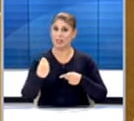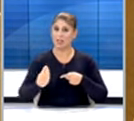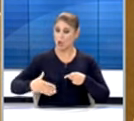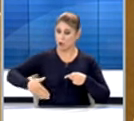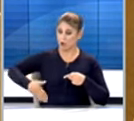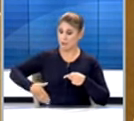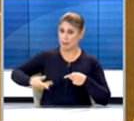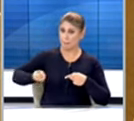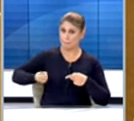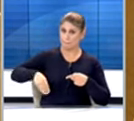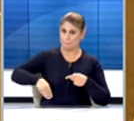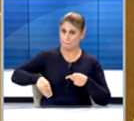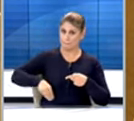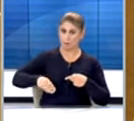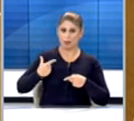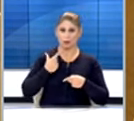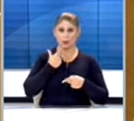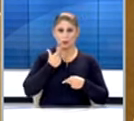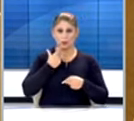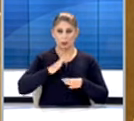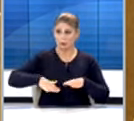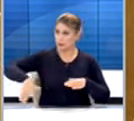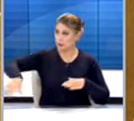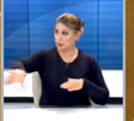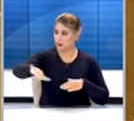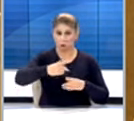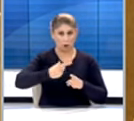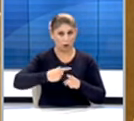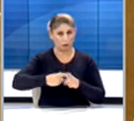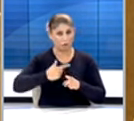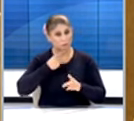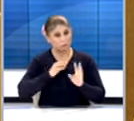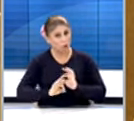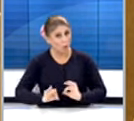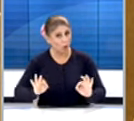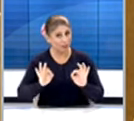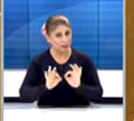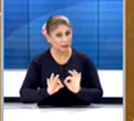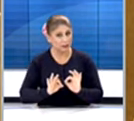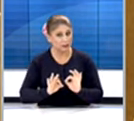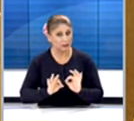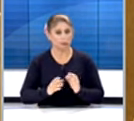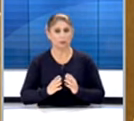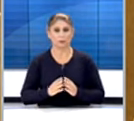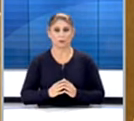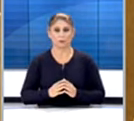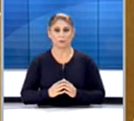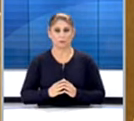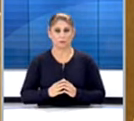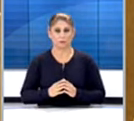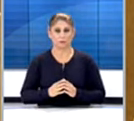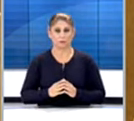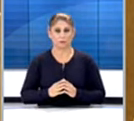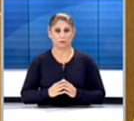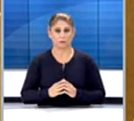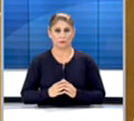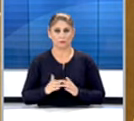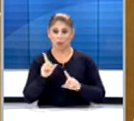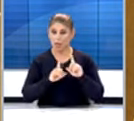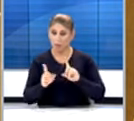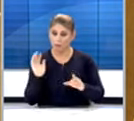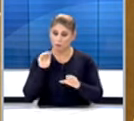μας. Κάνει καλό στην τσέπη του ελληνικού λαού, υπό την προϋπόθεση, λέμε εμείς, ότι κάποιος είναι